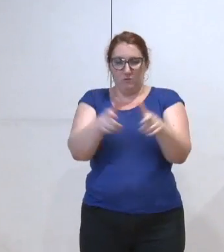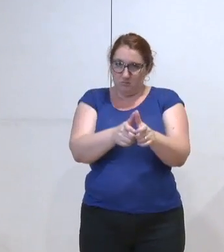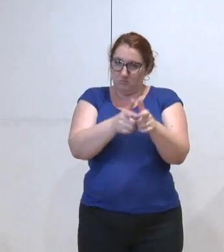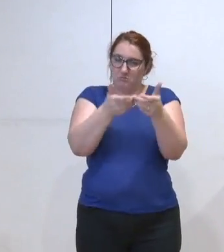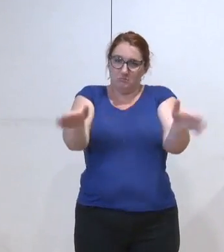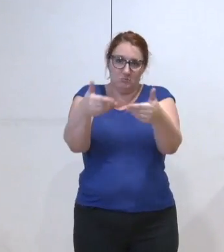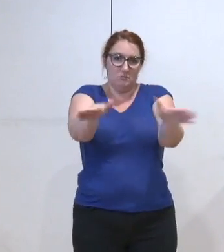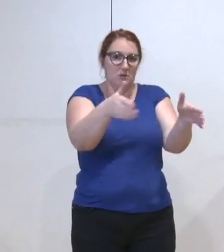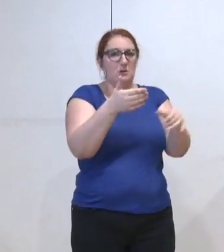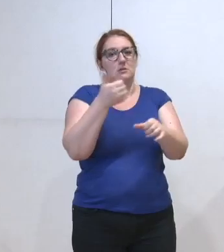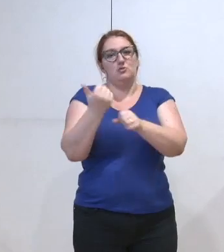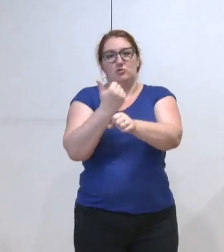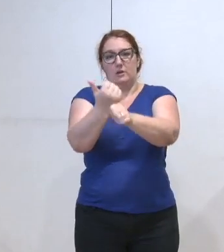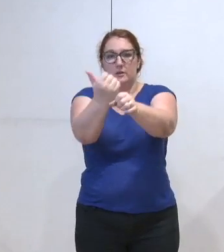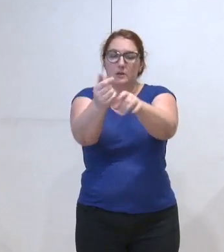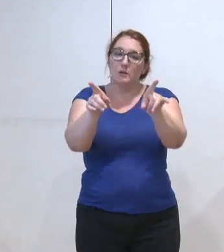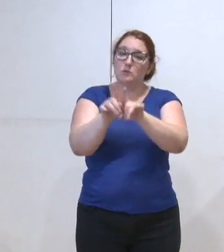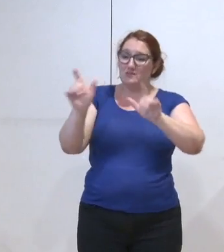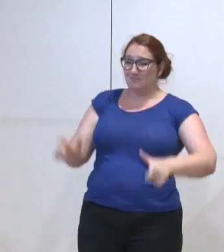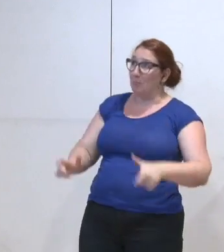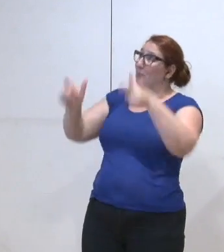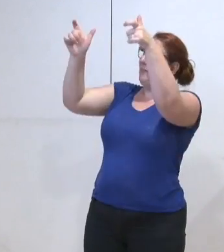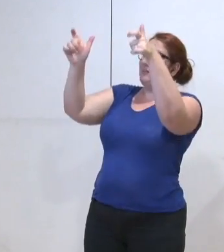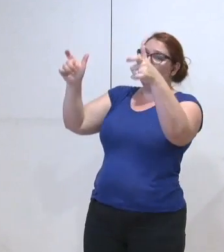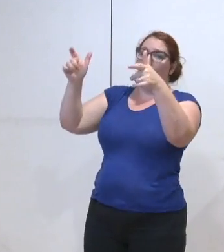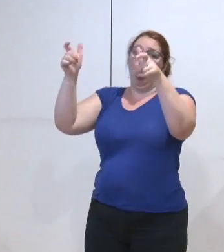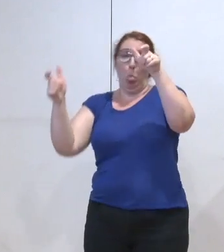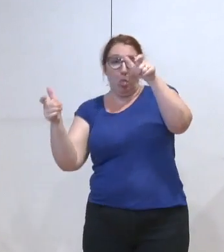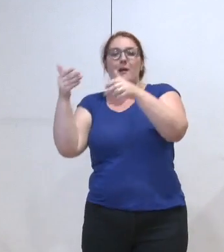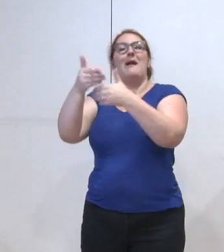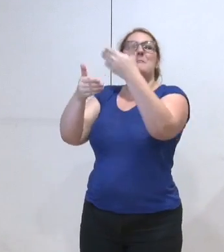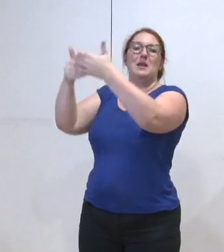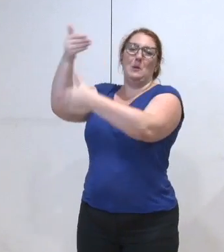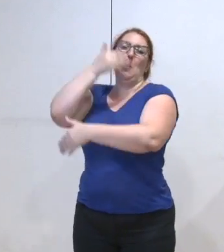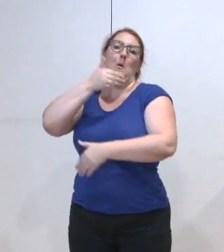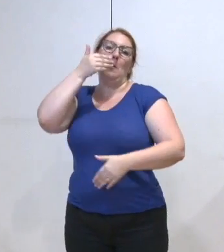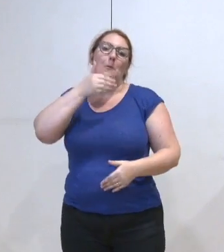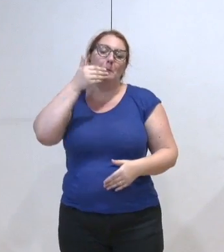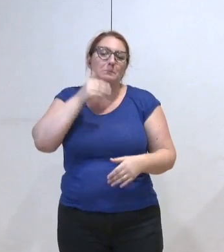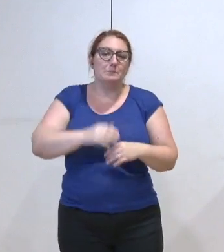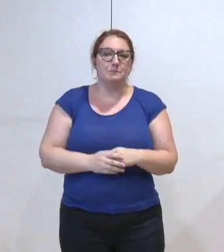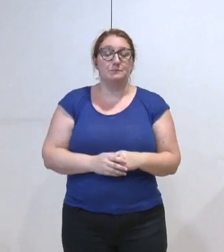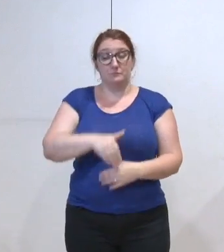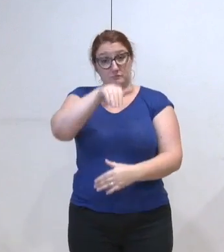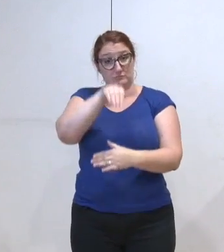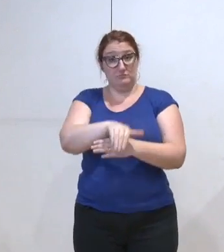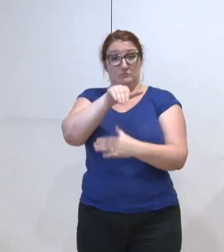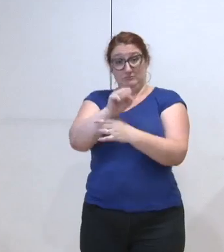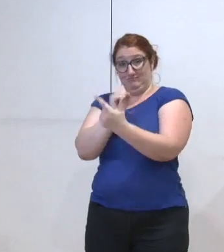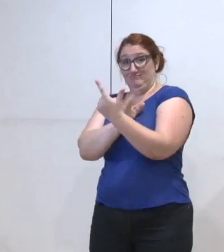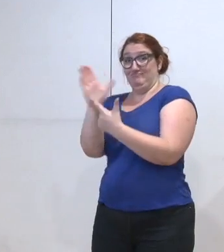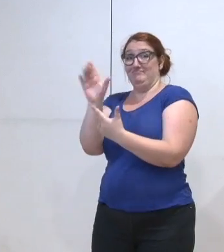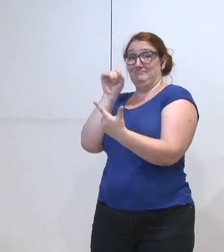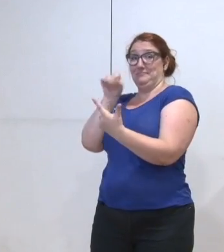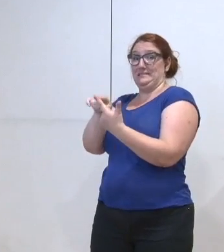et puis l'amélioration des bâtiments scolaires existants c'est dans ce champ-l que nous intervenons ce soir il y a